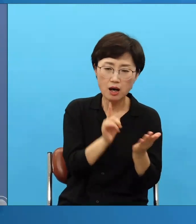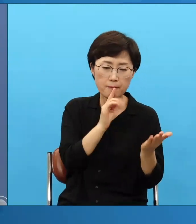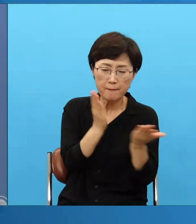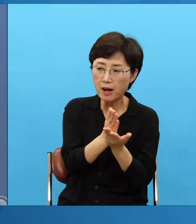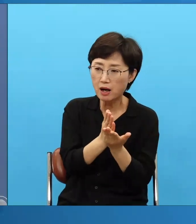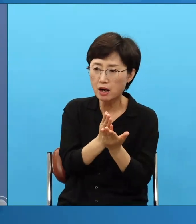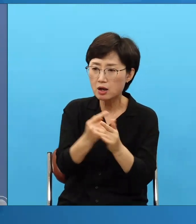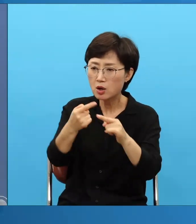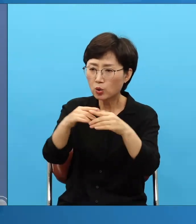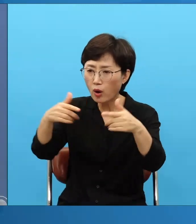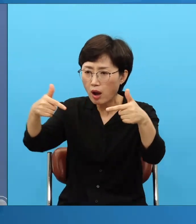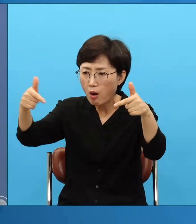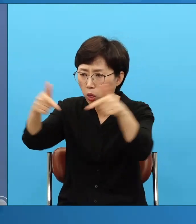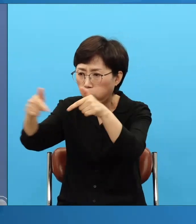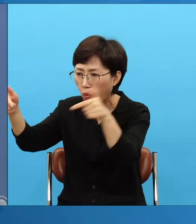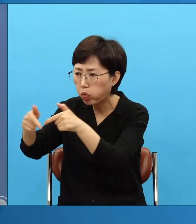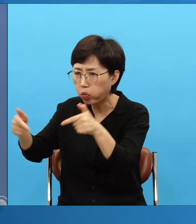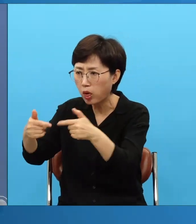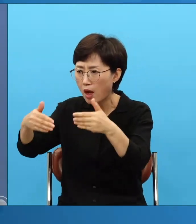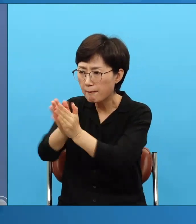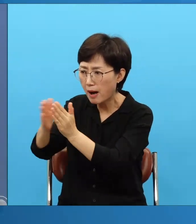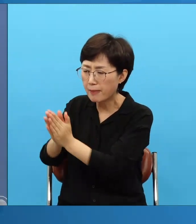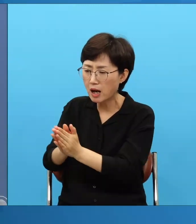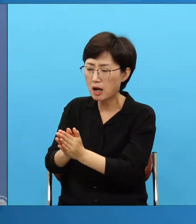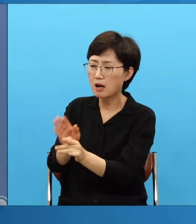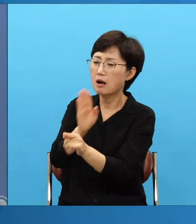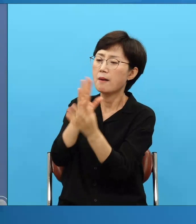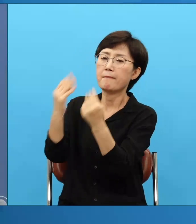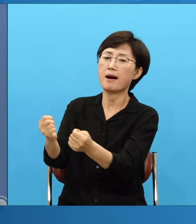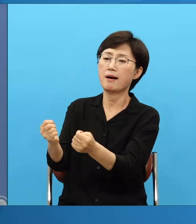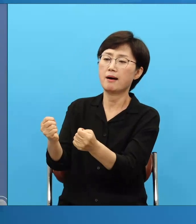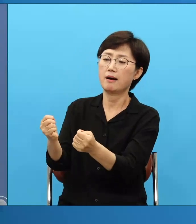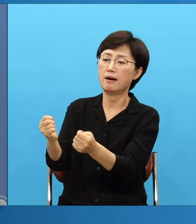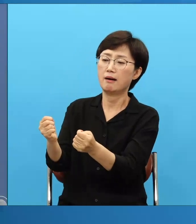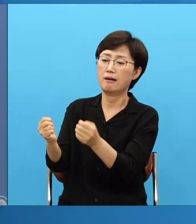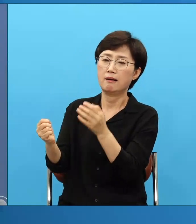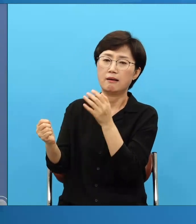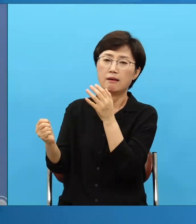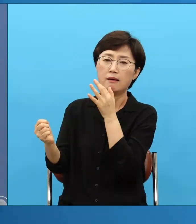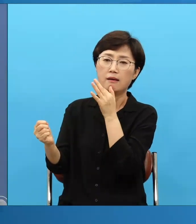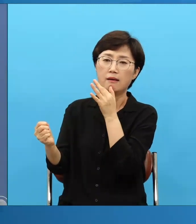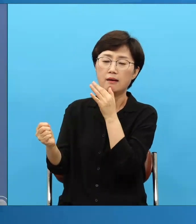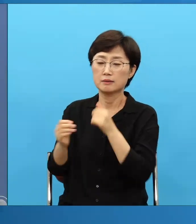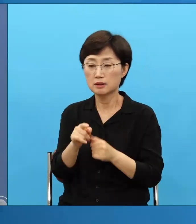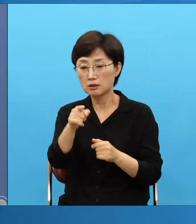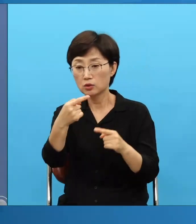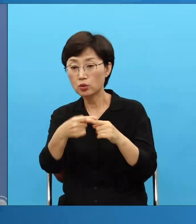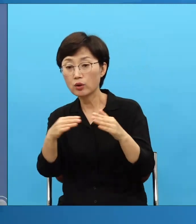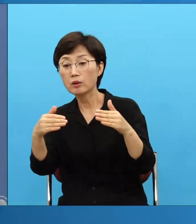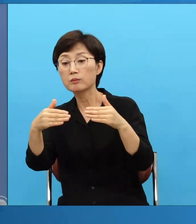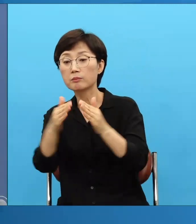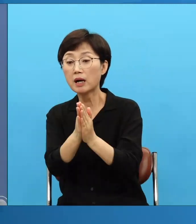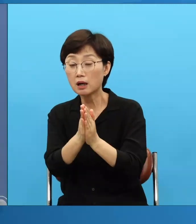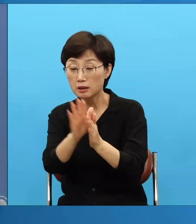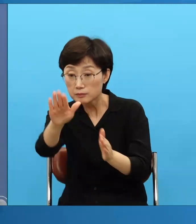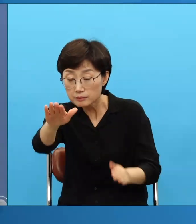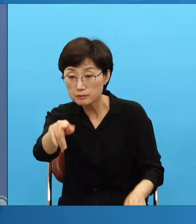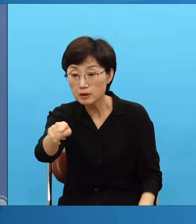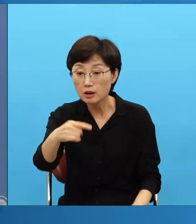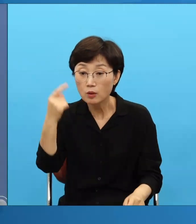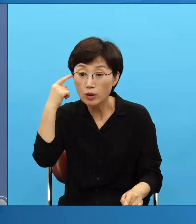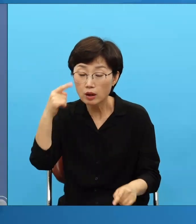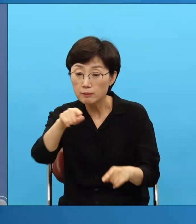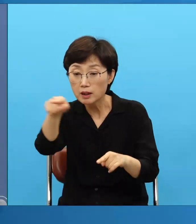their 또. doors. A lot of people don't listen. 그래가지고 사러 가니까 얼마나 조건이 좋으냐.